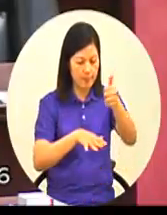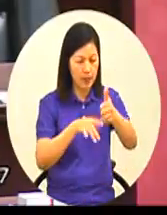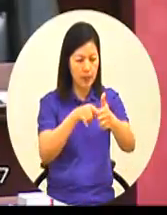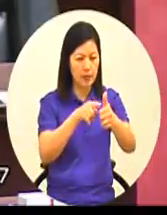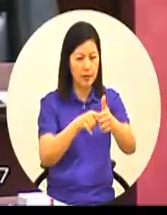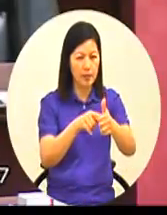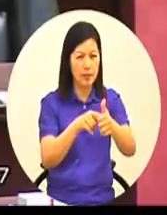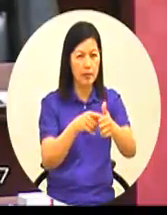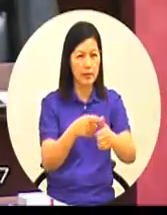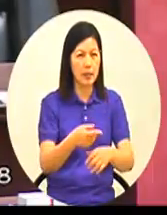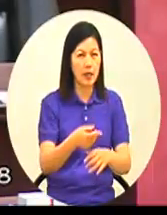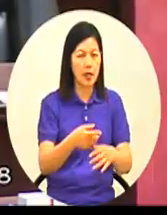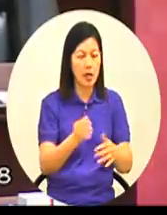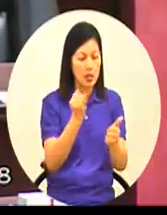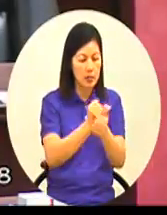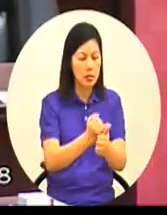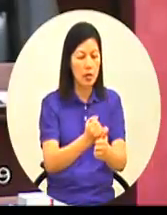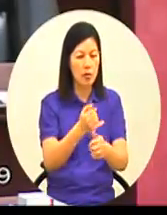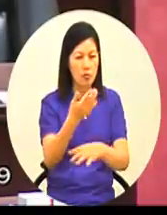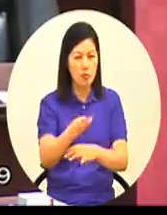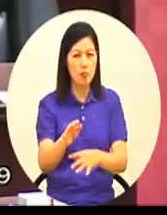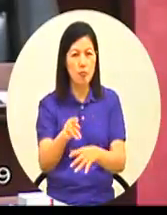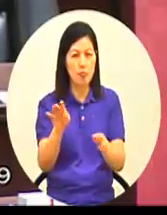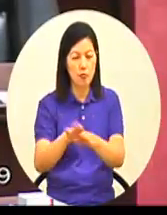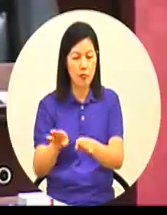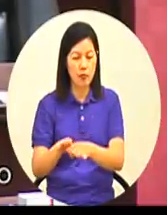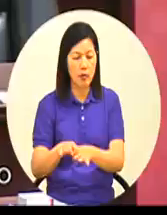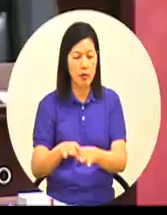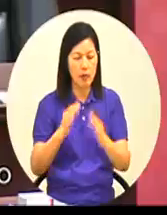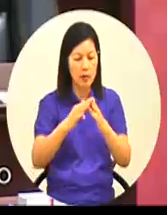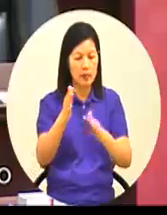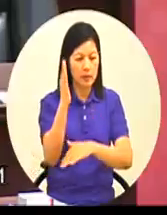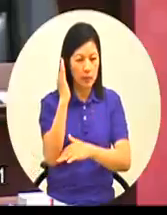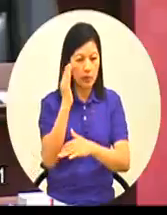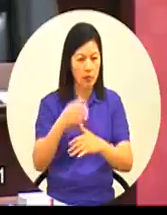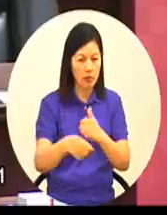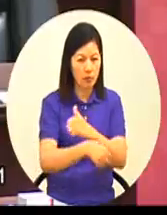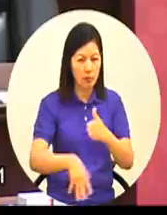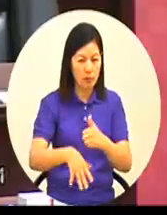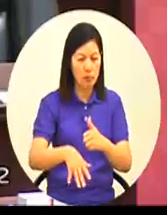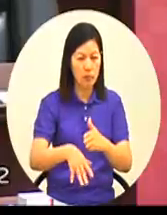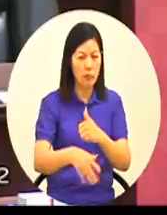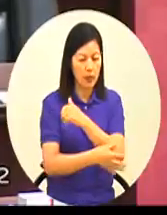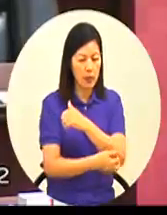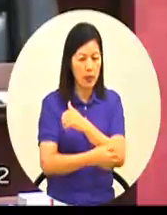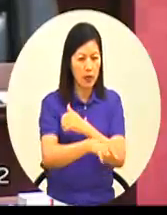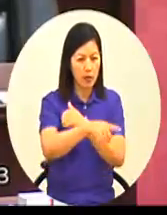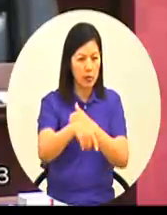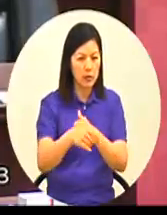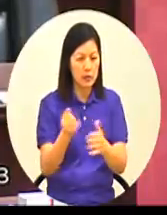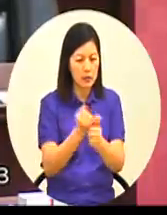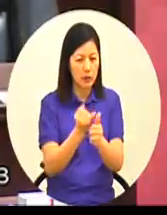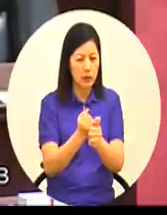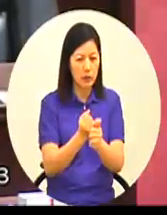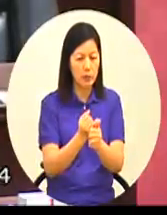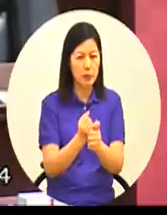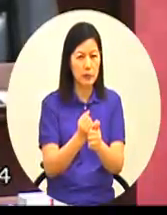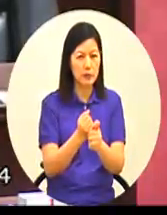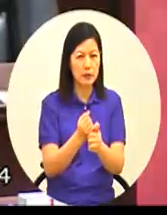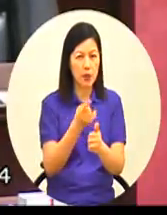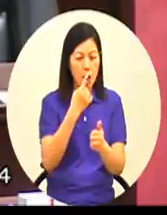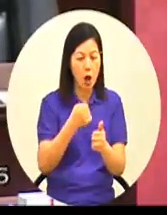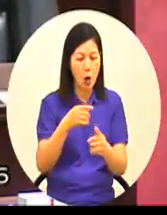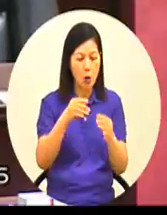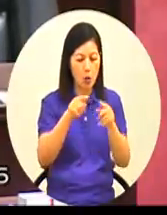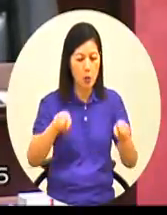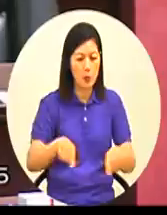丧假跟家庭照顾，这样只要我们的市府的同仁愿意把这个比如说婚姻的喜帖也好等等的相关的佐